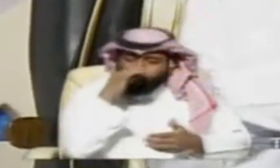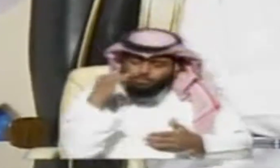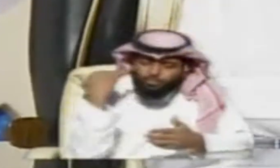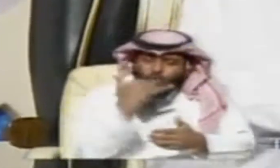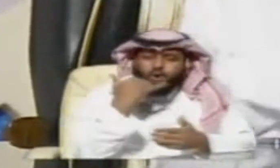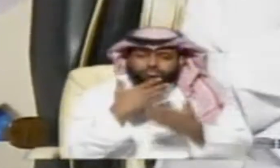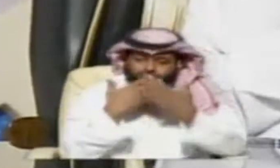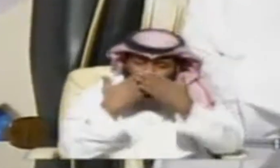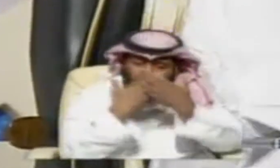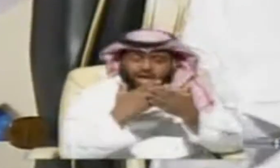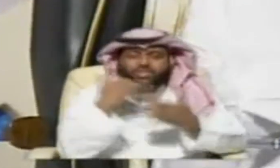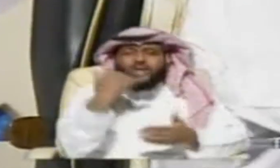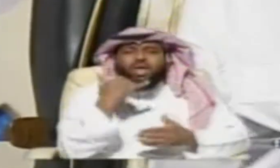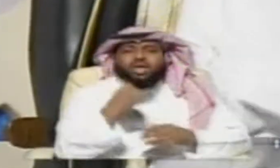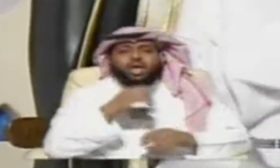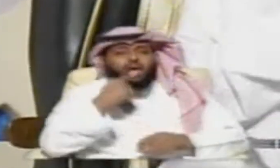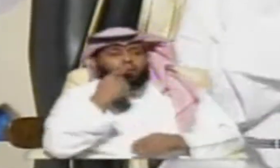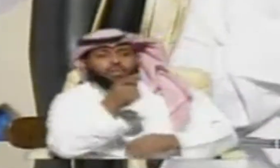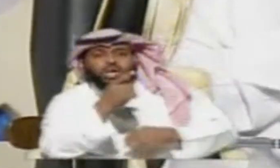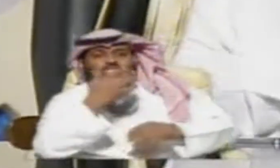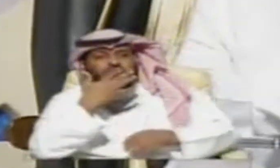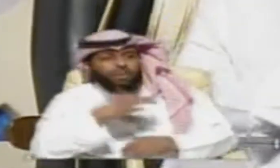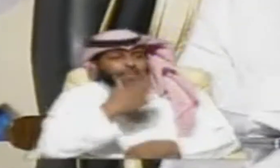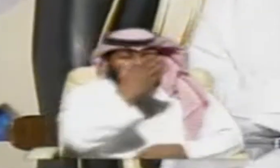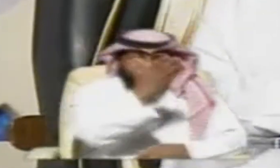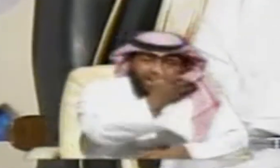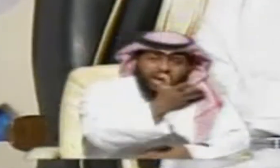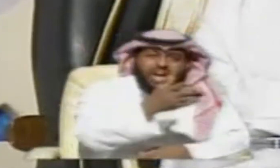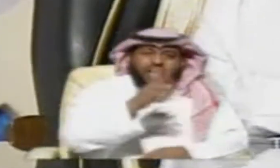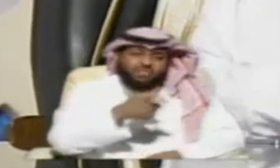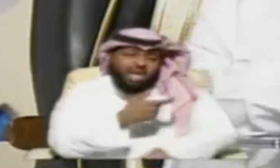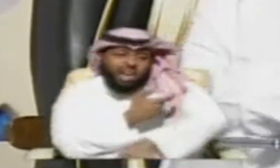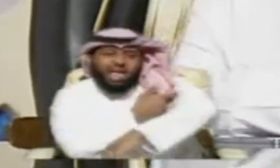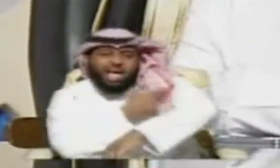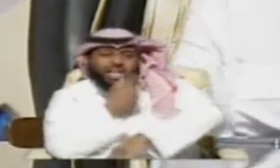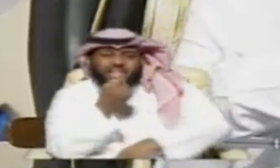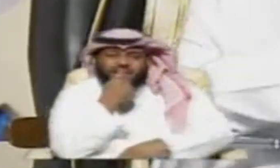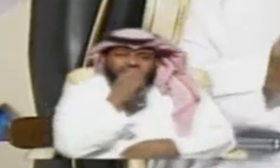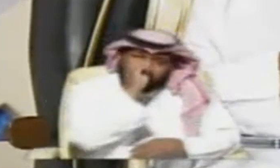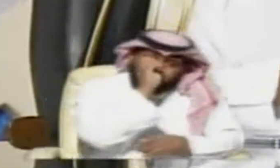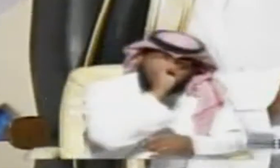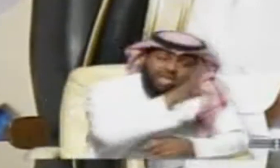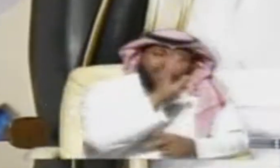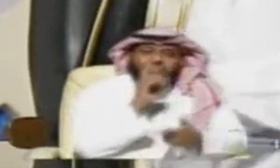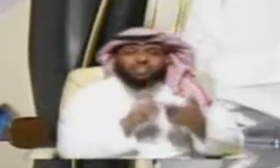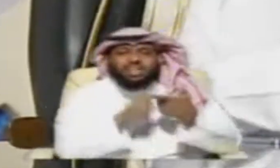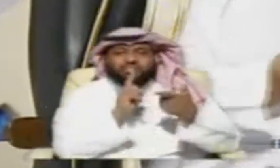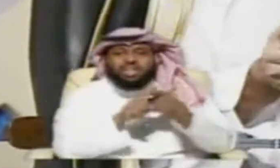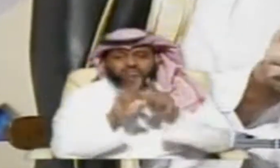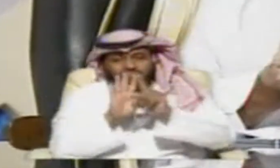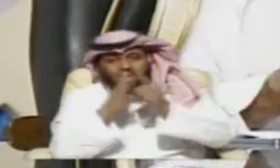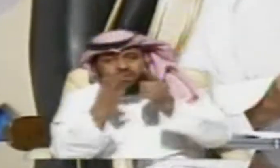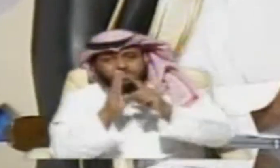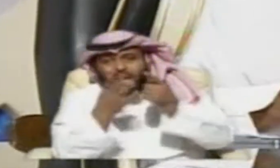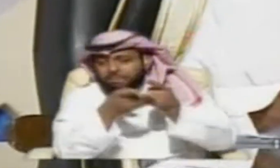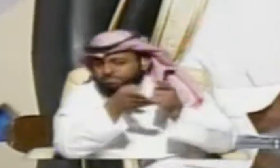من كان منهم بحاجة إلى العلاج يعالج، إذا احتاجوا إلى المال يمدون بالمال، إذا احتاجوا أيضا لفتح المعابر، وهنا